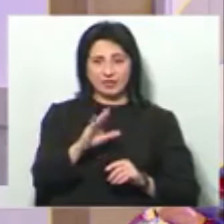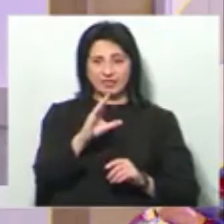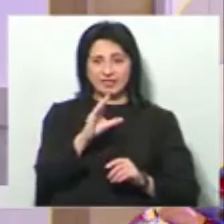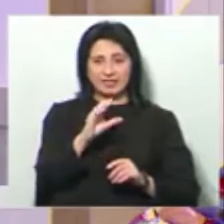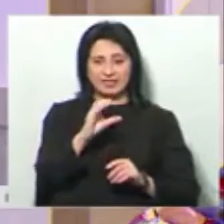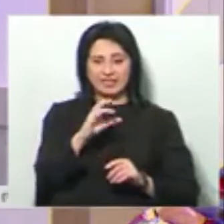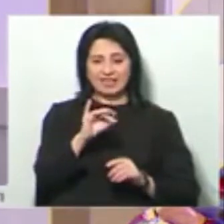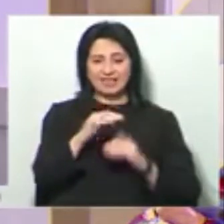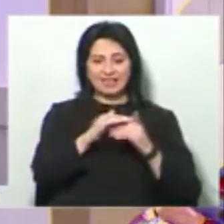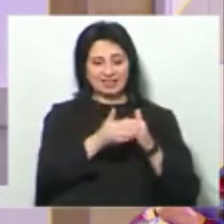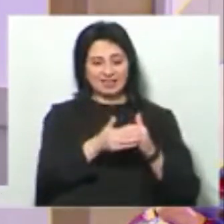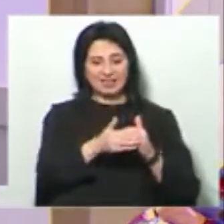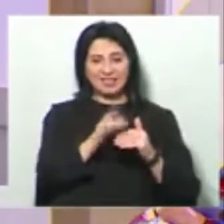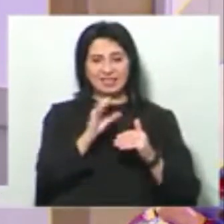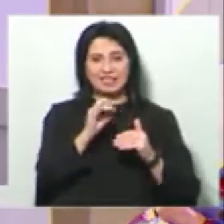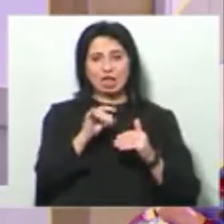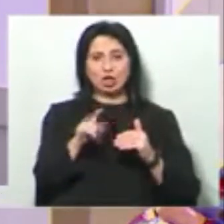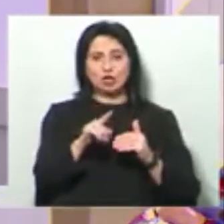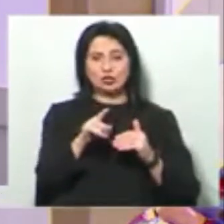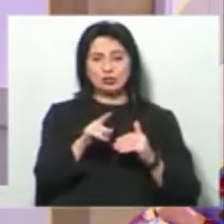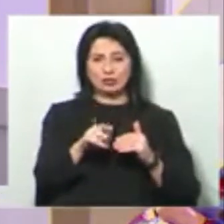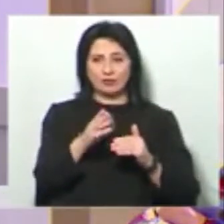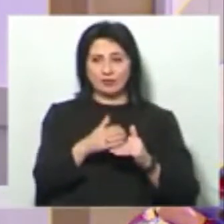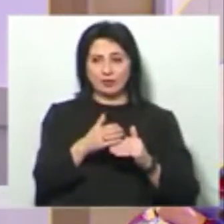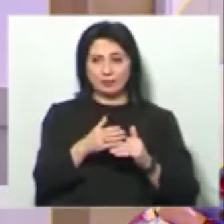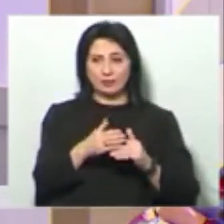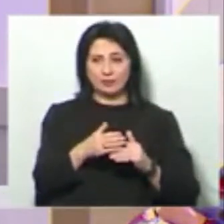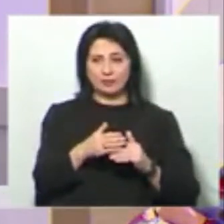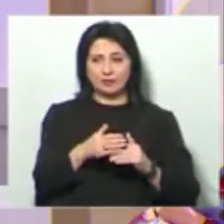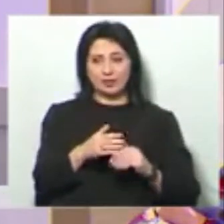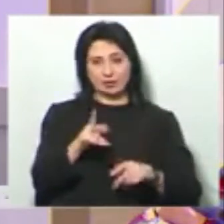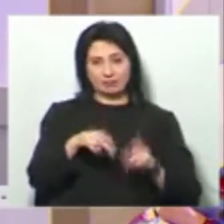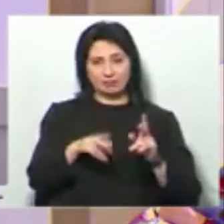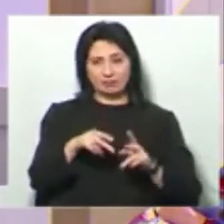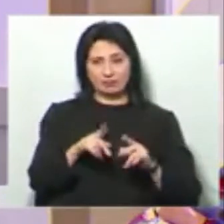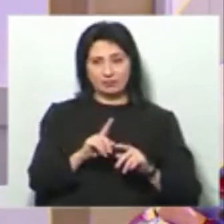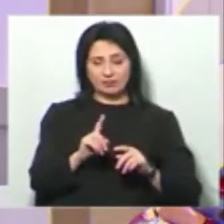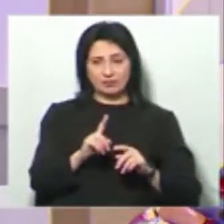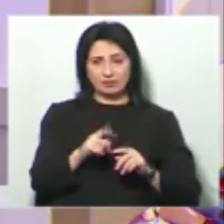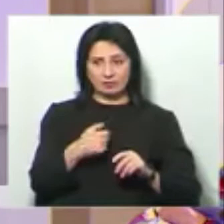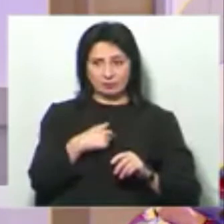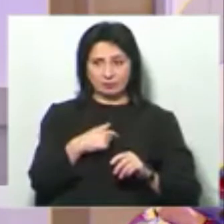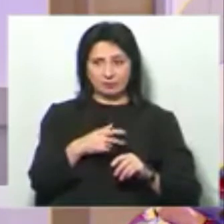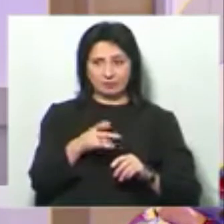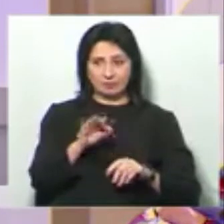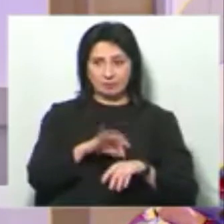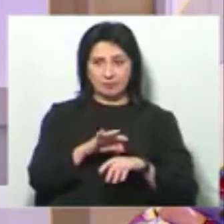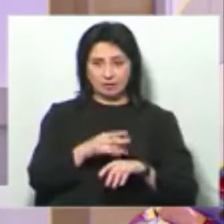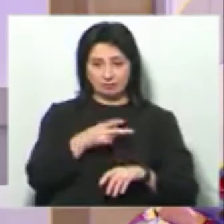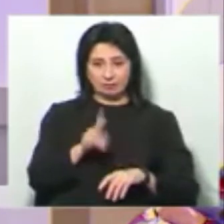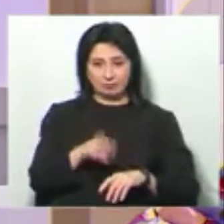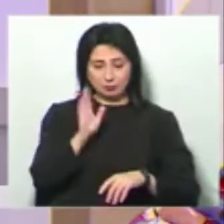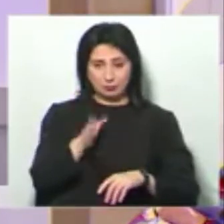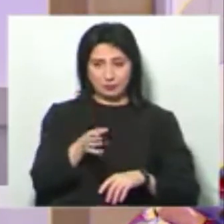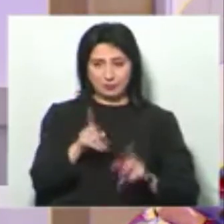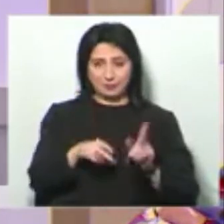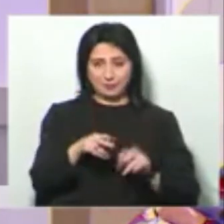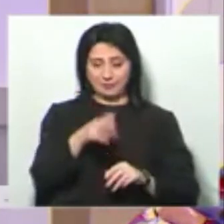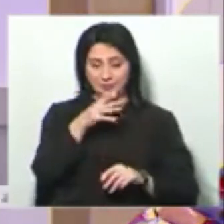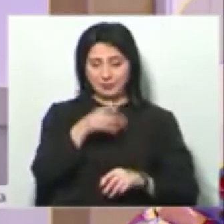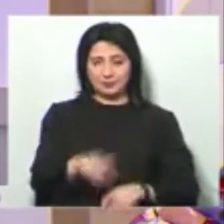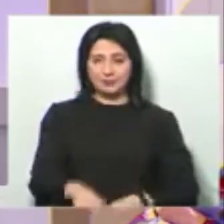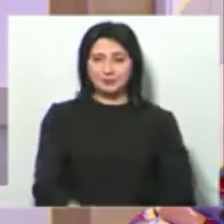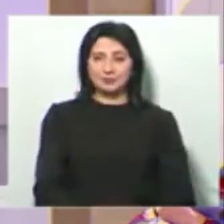aris mkatsri uetsa daupas khomar gamoitsos patientisas Madloba